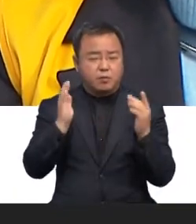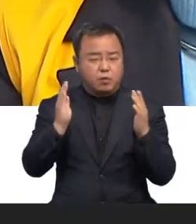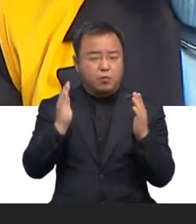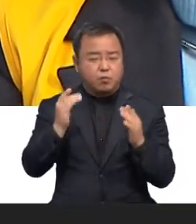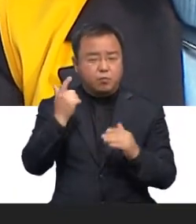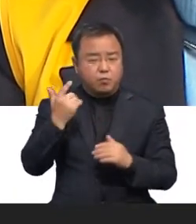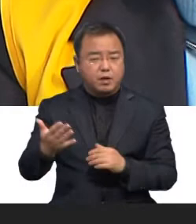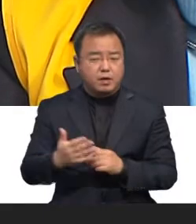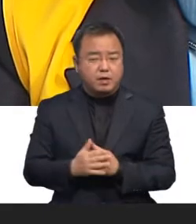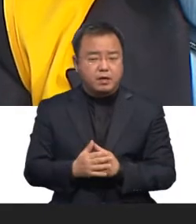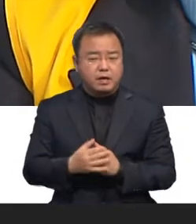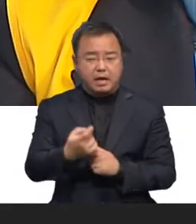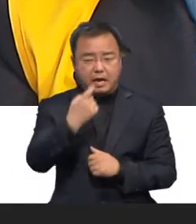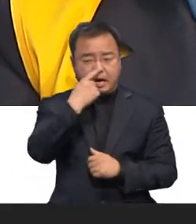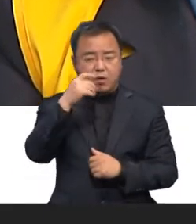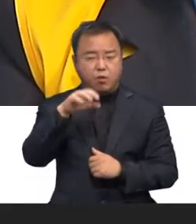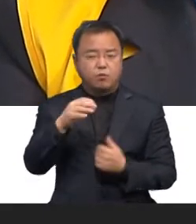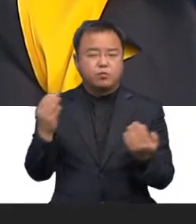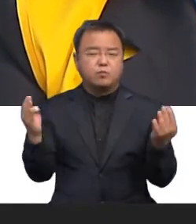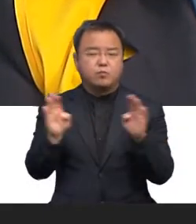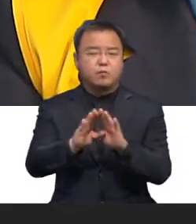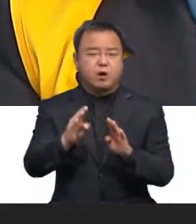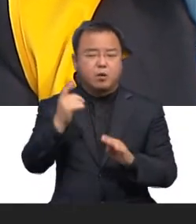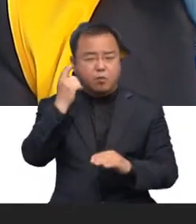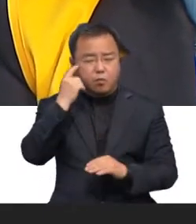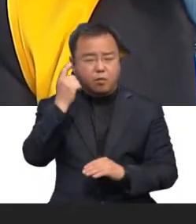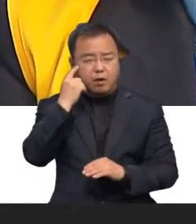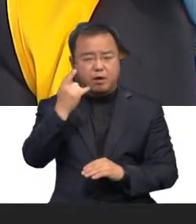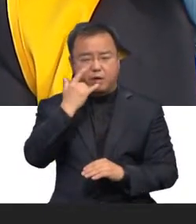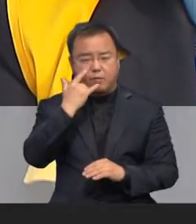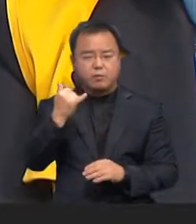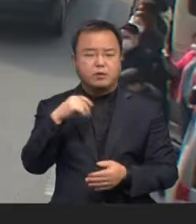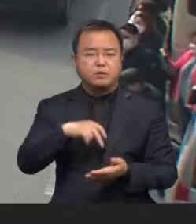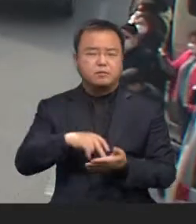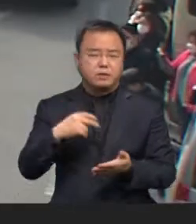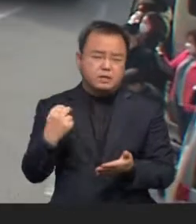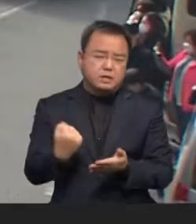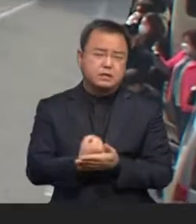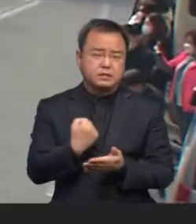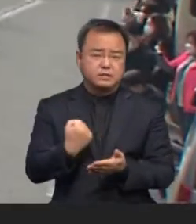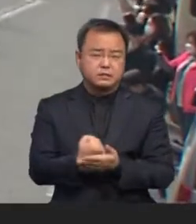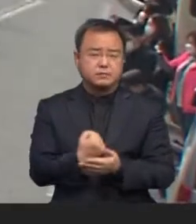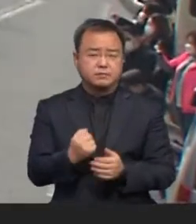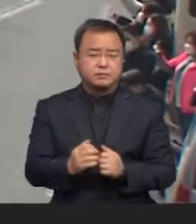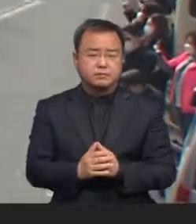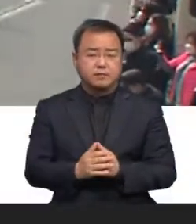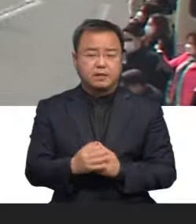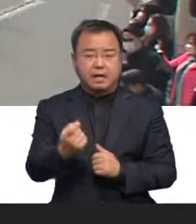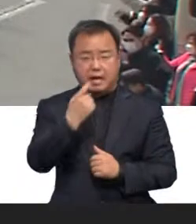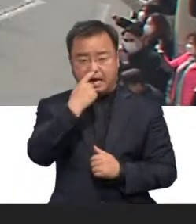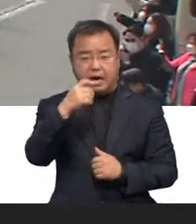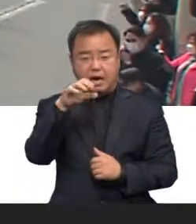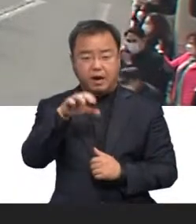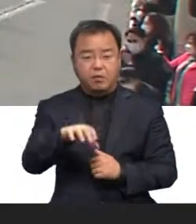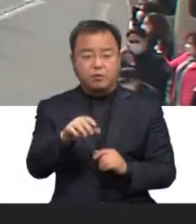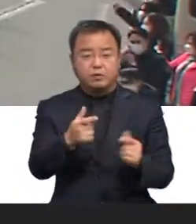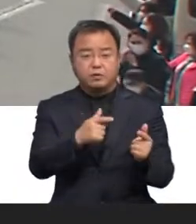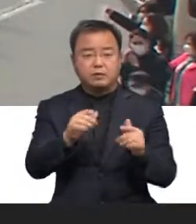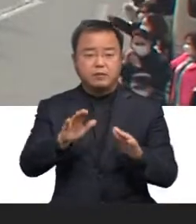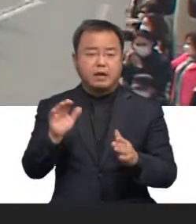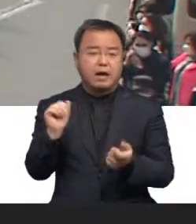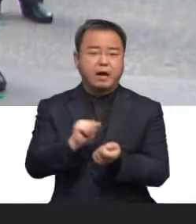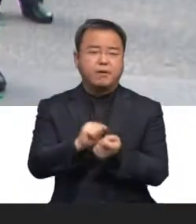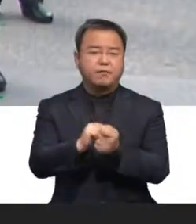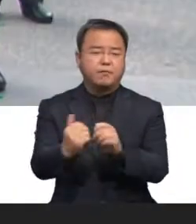학원 문을 다 닫으라고 하는 건지 학부모에서 너무 속이 타고. 학원계는 이번 방역 지침이 원칙에